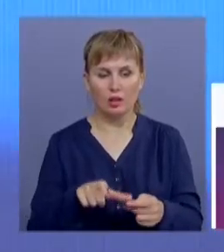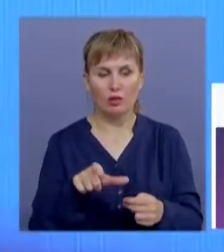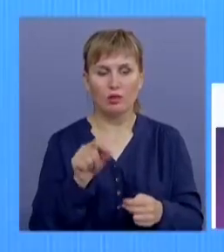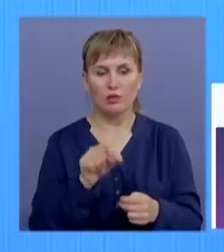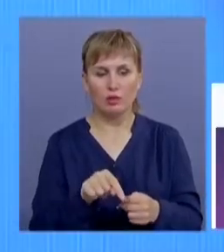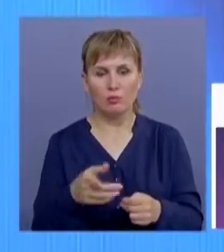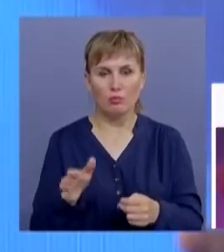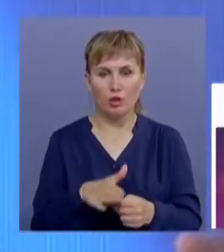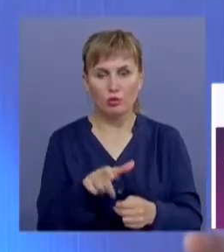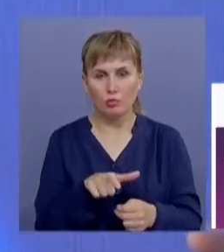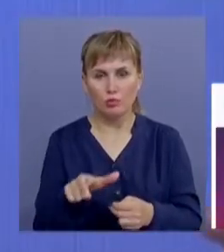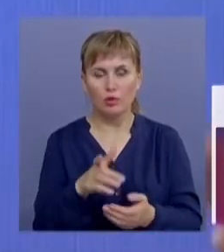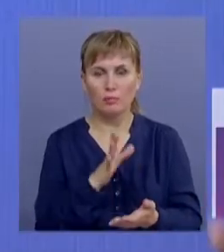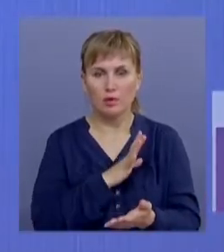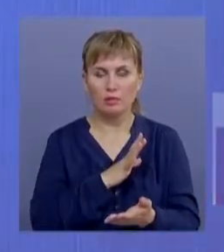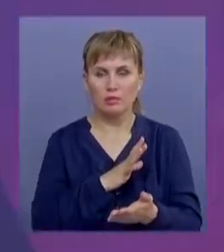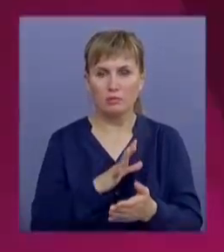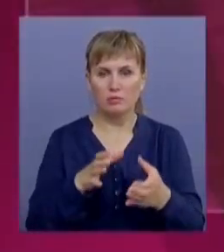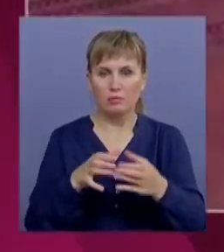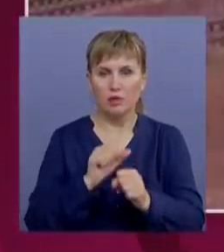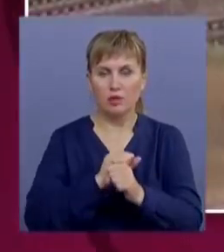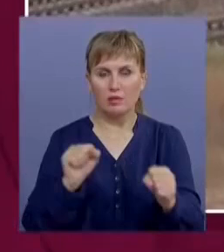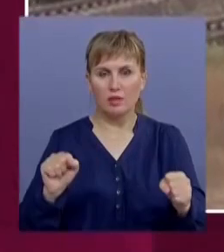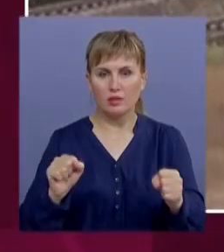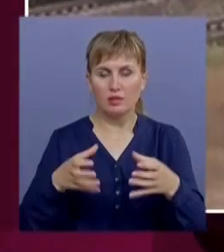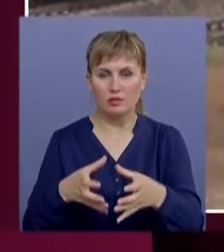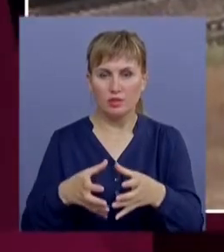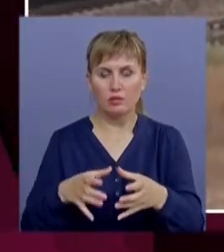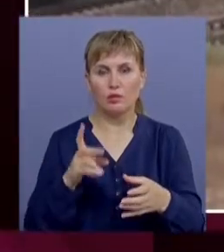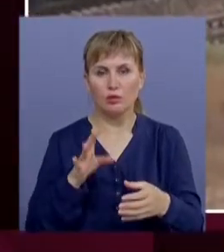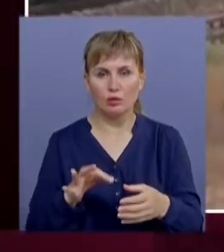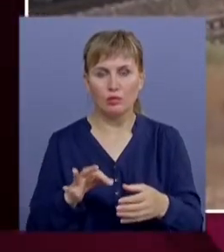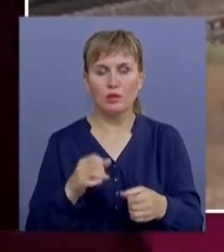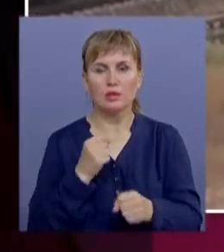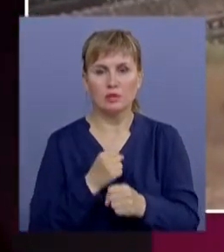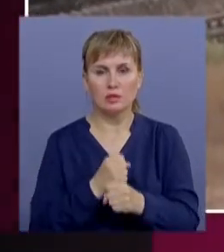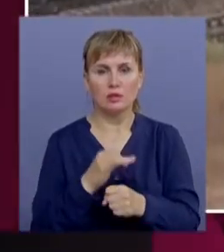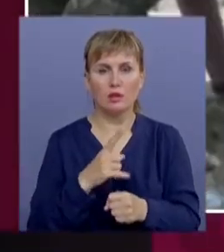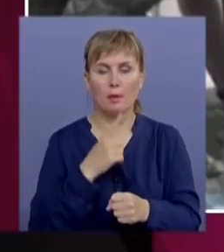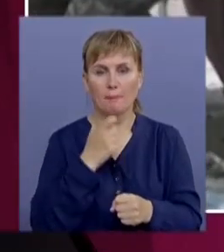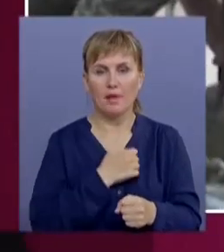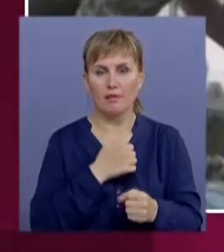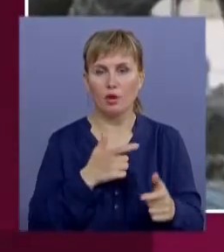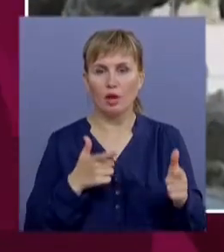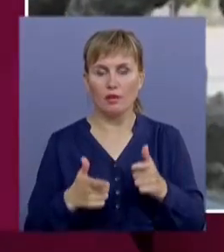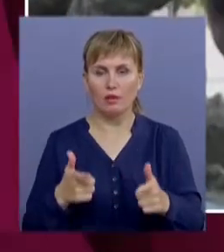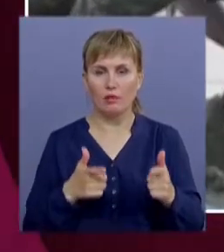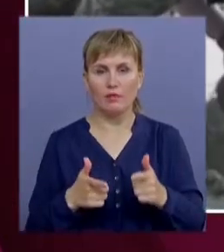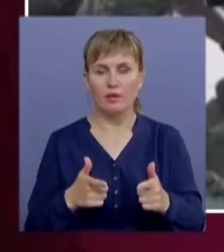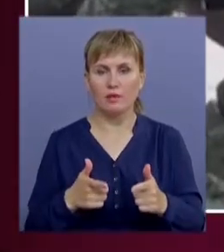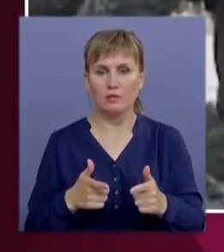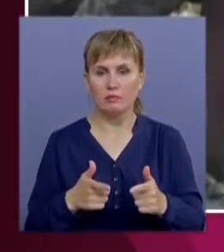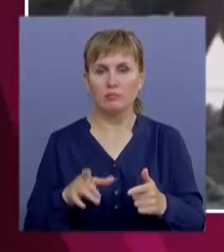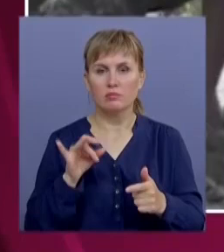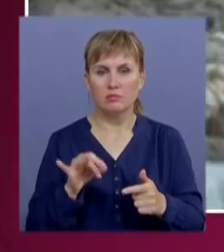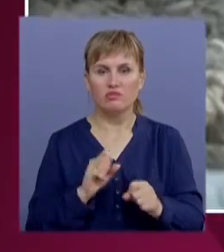между путями находился снаряд, не разорвавшийся, но переведенный в боевую готовность с боеголовкой,